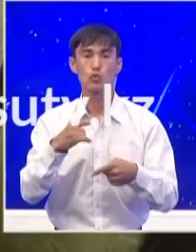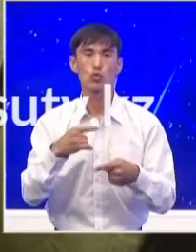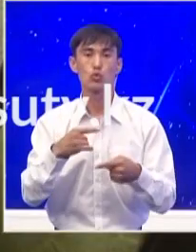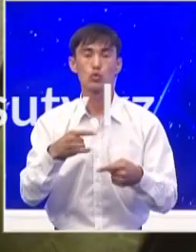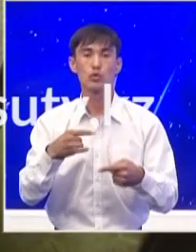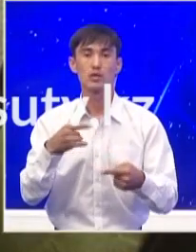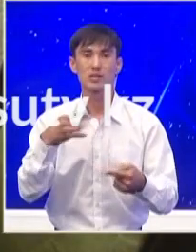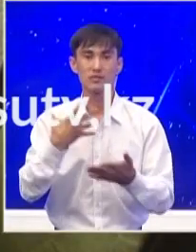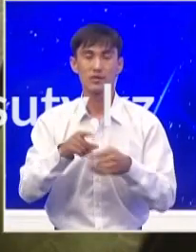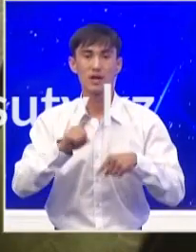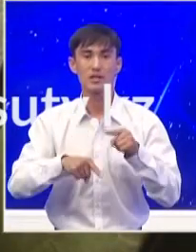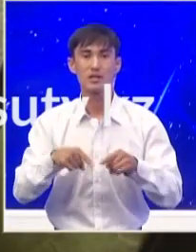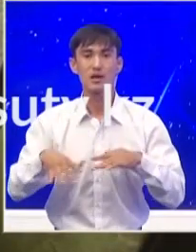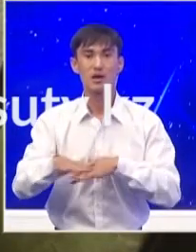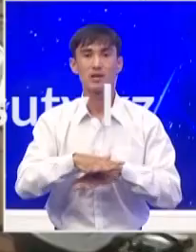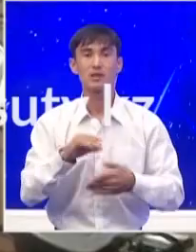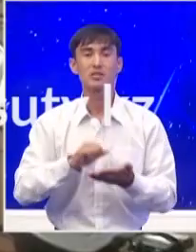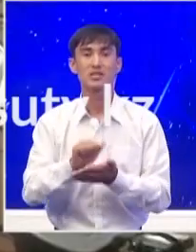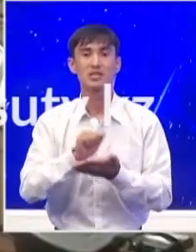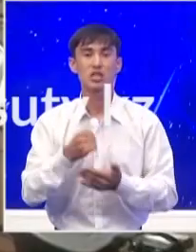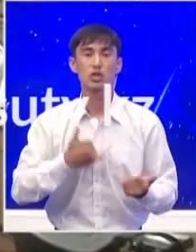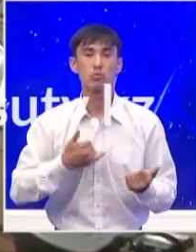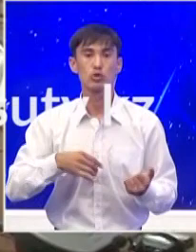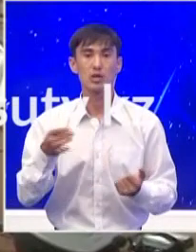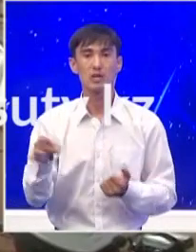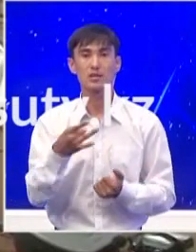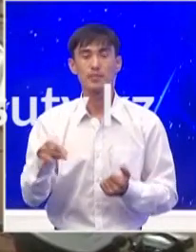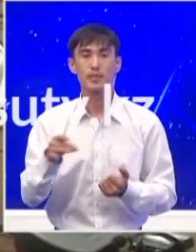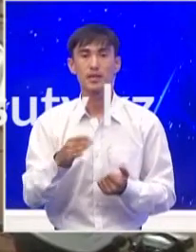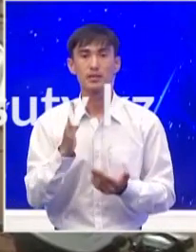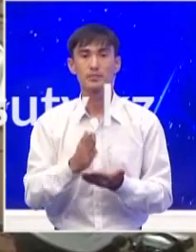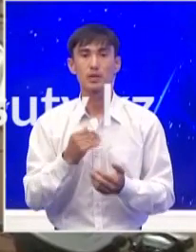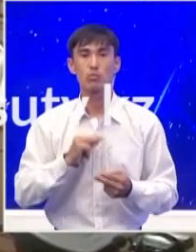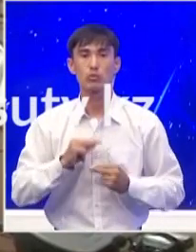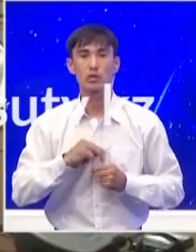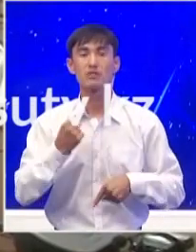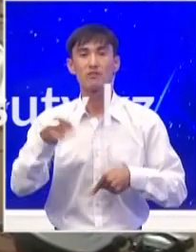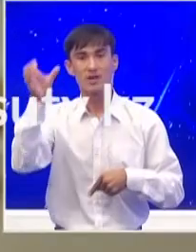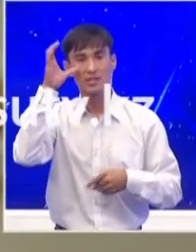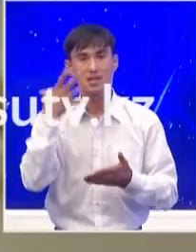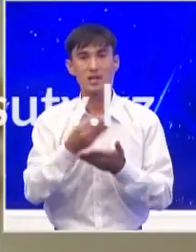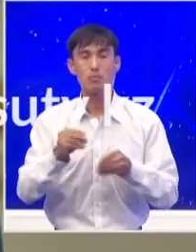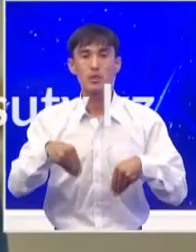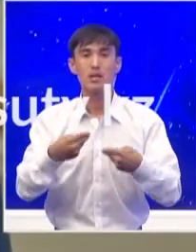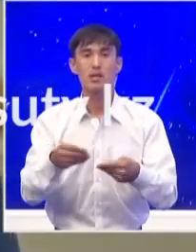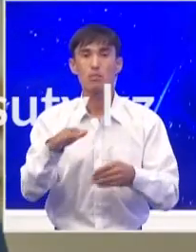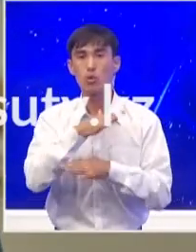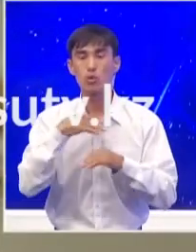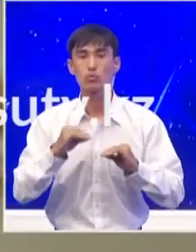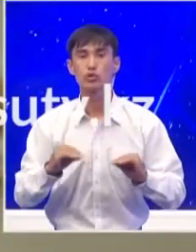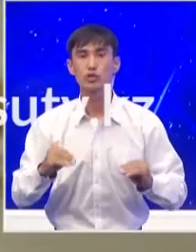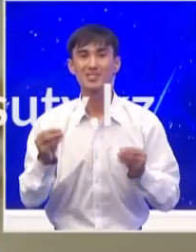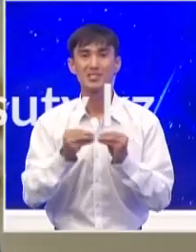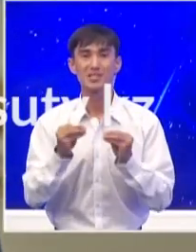редактором жамбылской районной газеты лекпин д-р бек свои знания она передала многим ученикам десятки успешных журналистов страны